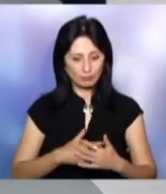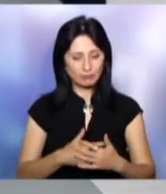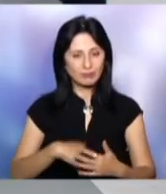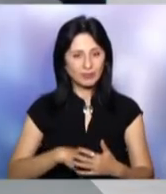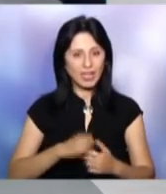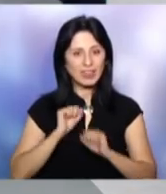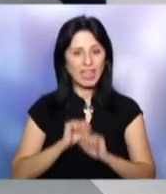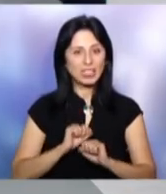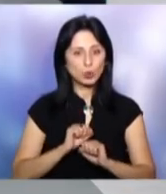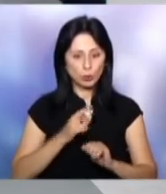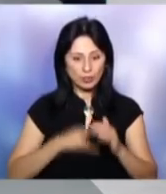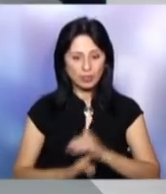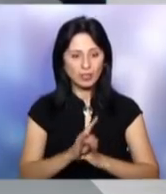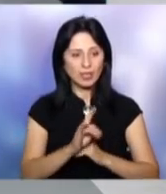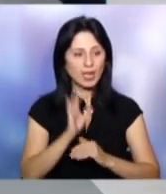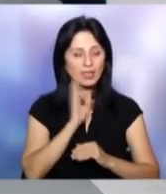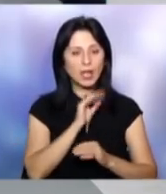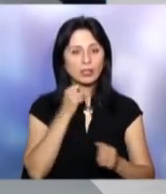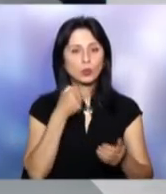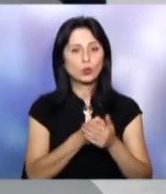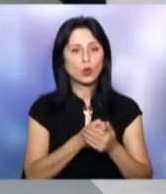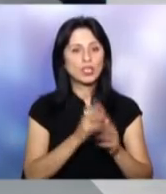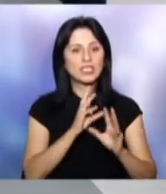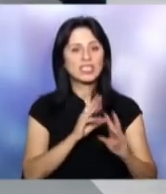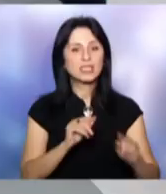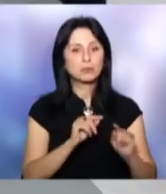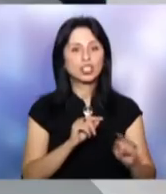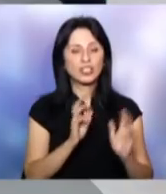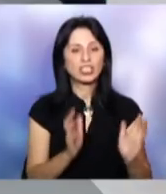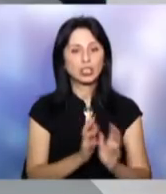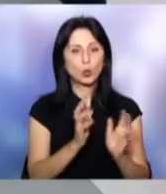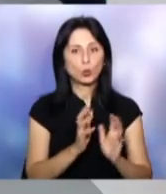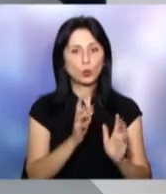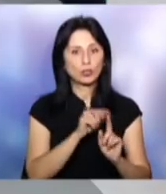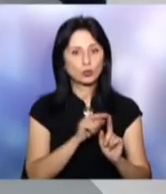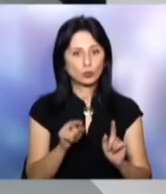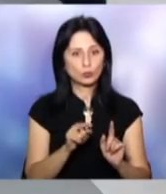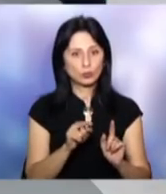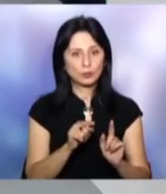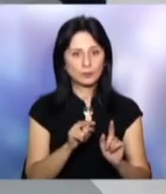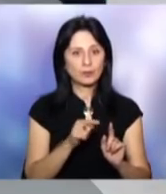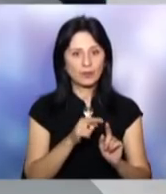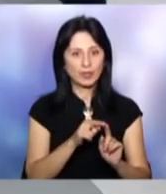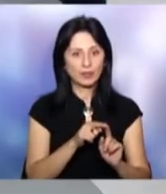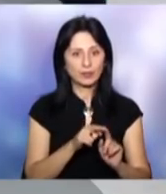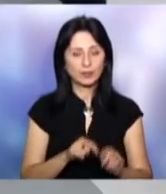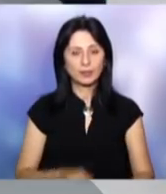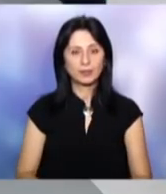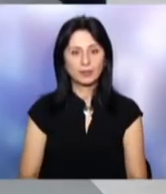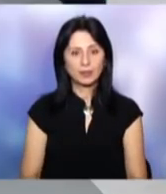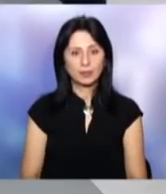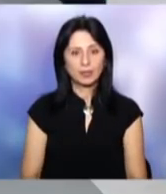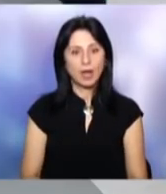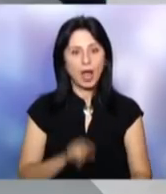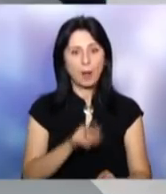იყო დაცულობა, აი ეს დედამ უნდა შეძლოს, რომ ეს სიმშვიდე მას შეუნარჩუნოს ის პერიოდი, სანამ ბარტყი დასაცავია, ხო?